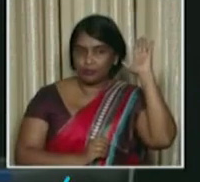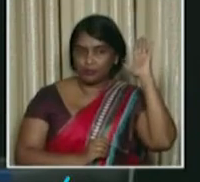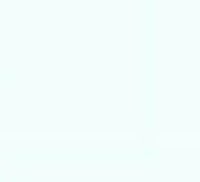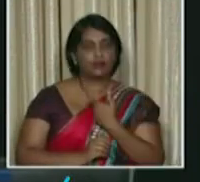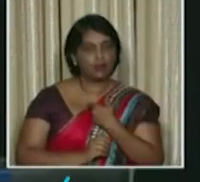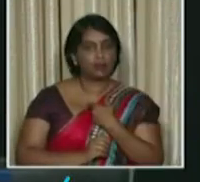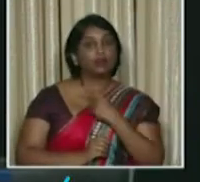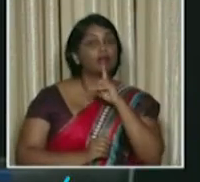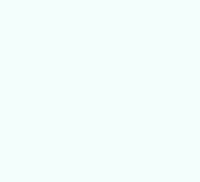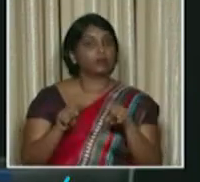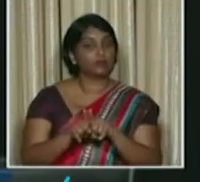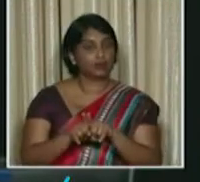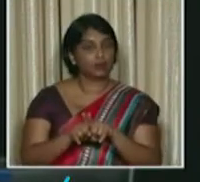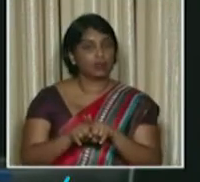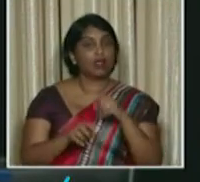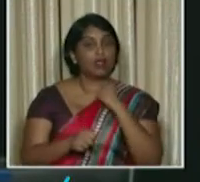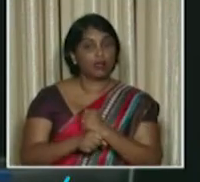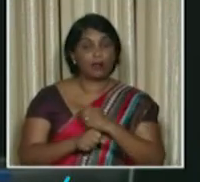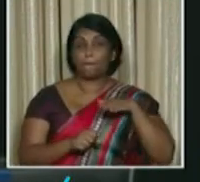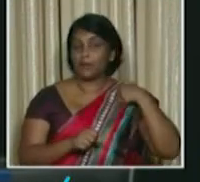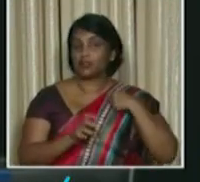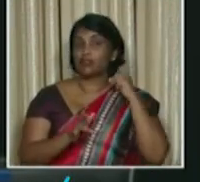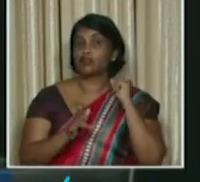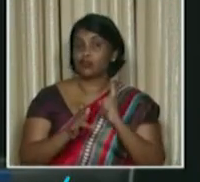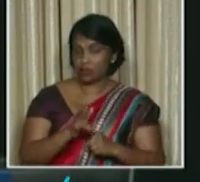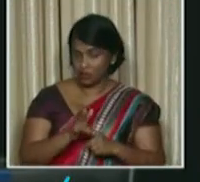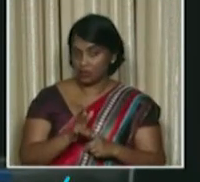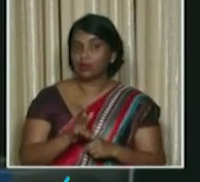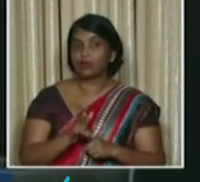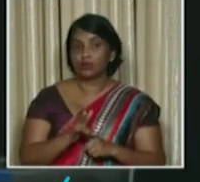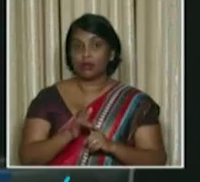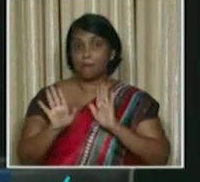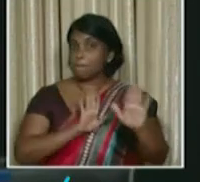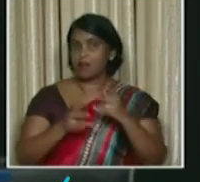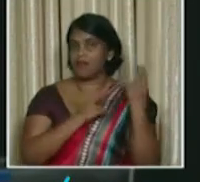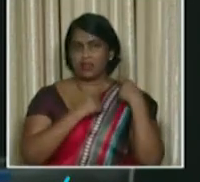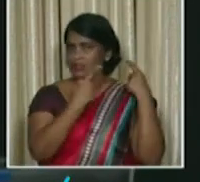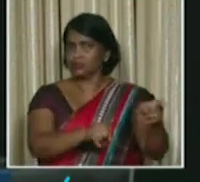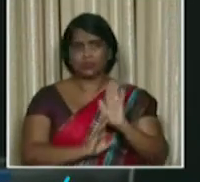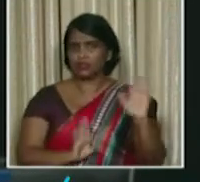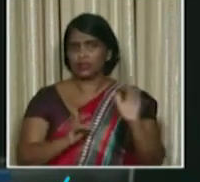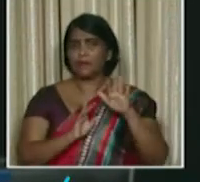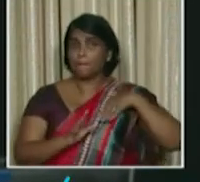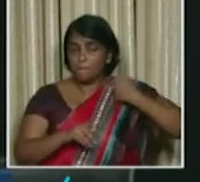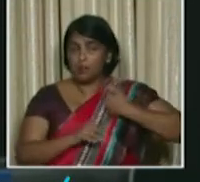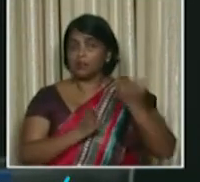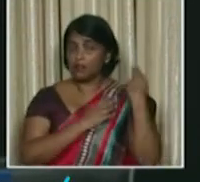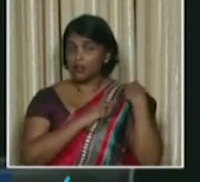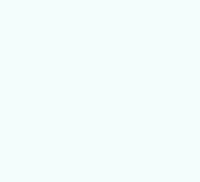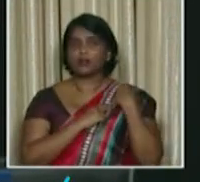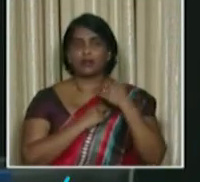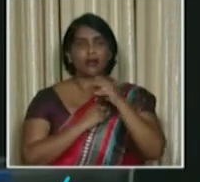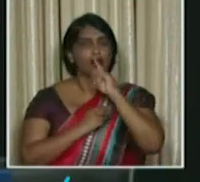මම කියන්නේ අගමැතිවරයාත් ආණ්ඩු පක්ෂයේ ප්‍රධාන සංවිධායකරයාටත් මේ සභාව මෙහෙවන්න දෙන්න එපා. මේ සභාවේ ප්‍රධානී ඔබතුමා තමයි, අපි